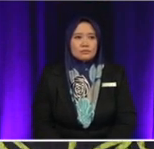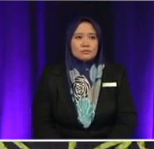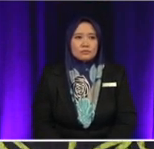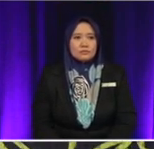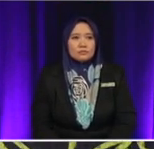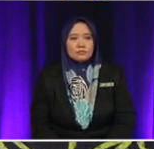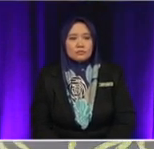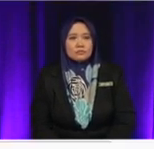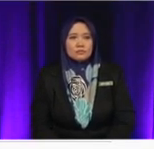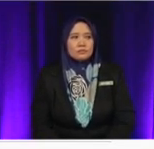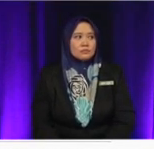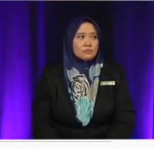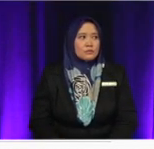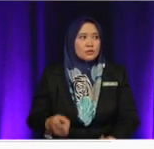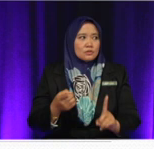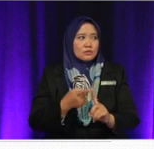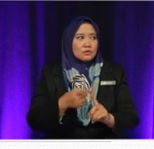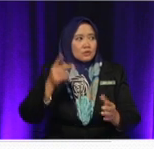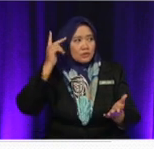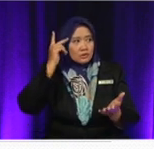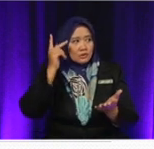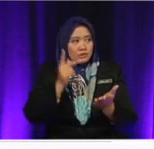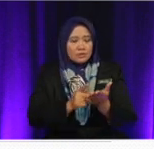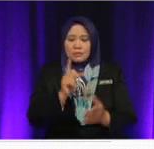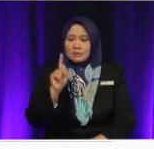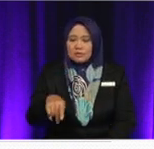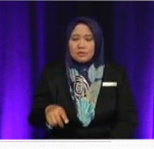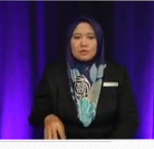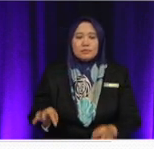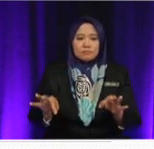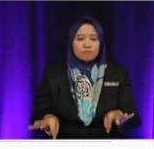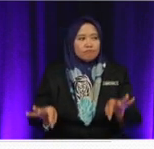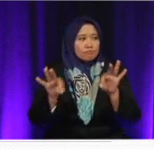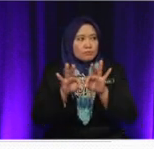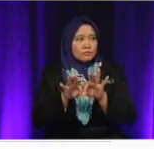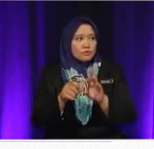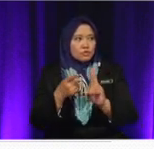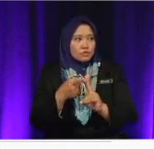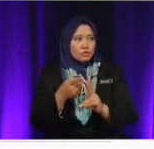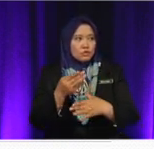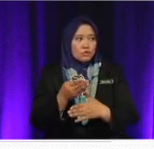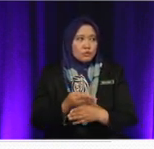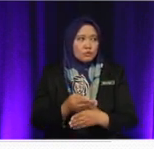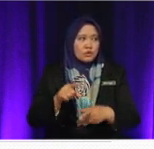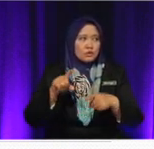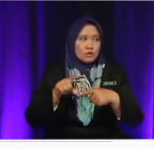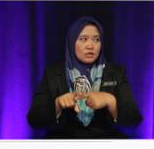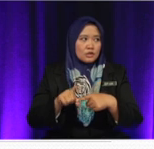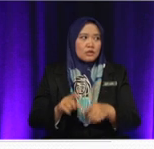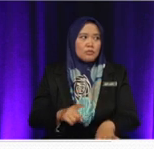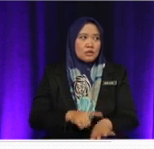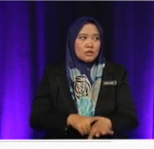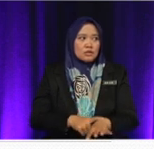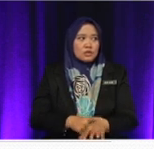Yang pertama, mengenal pasti perkara yang penting. Yang kedua, bahagi masa mengikut keutamaan tugas. Yang